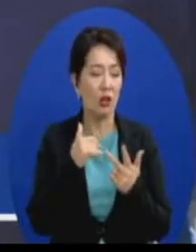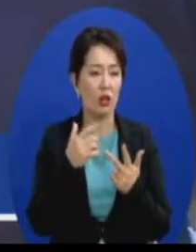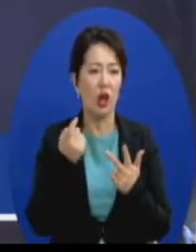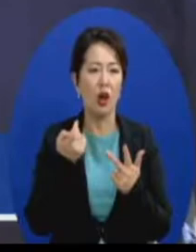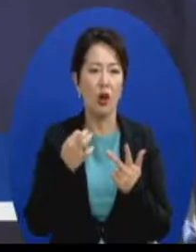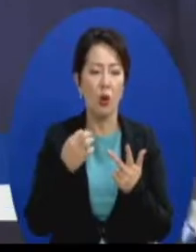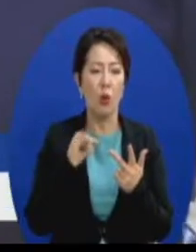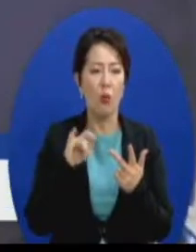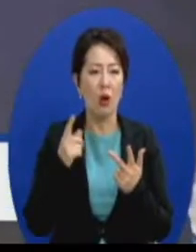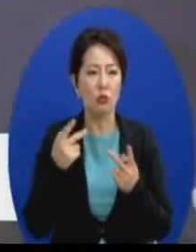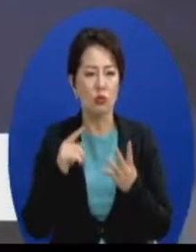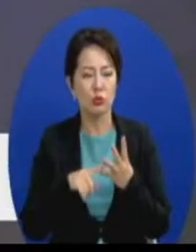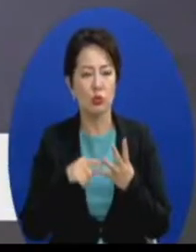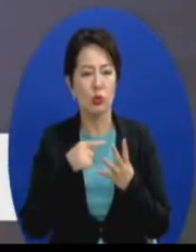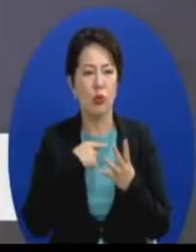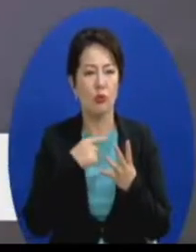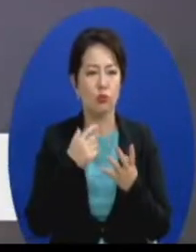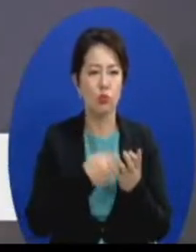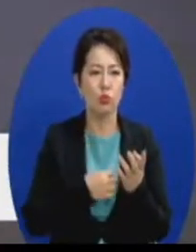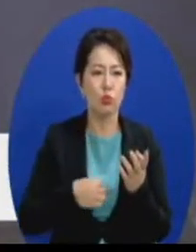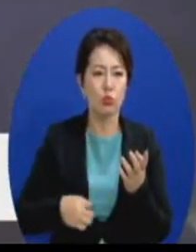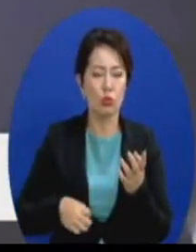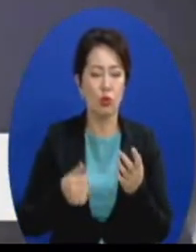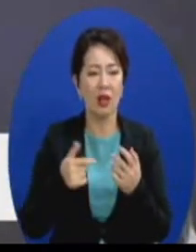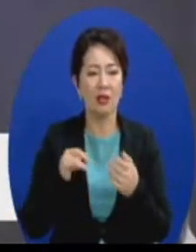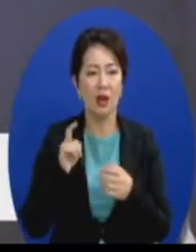хөх бүдүн шулуун гэдэг нь.